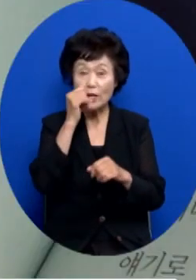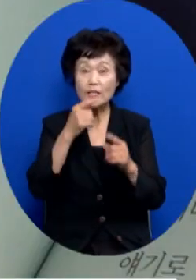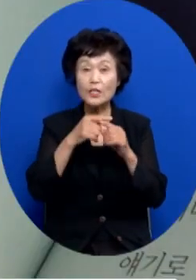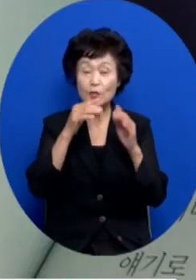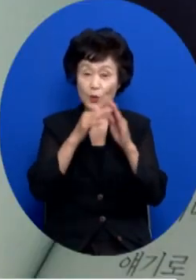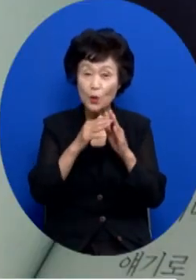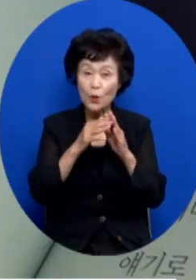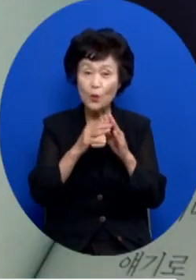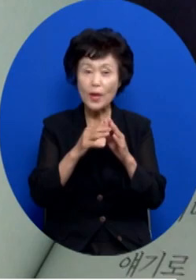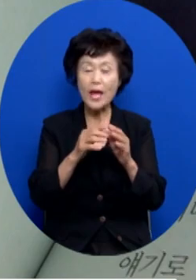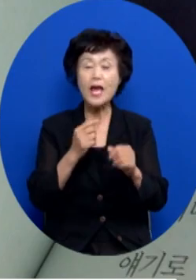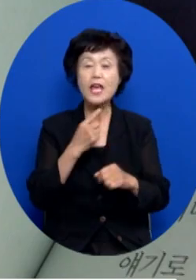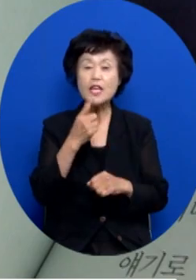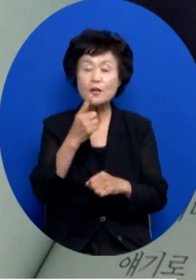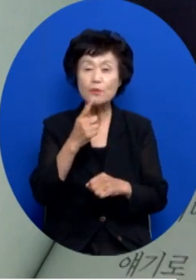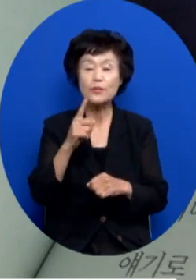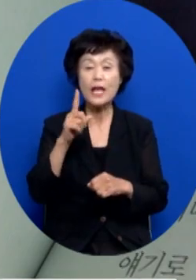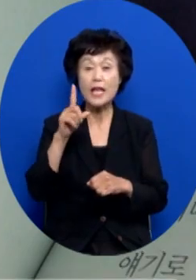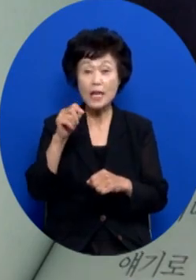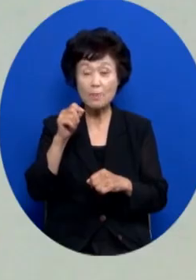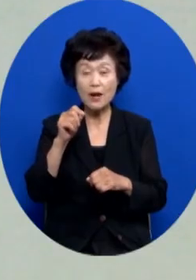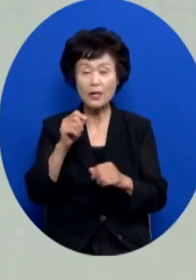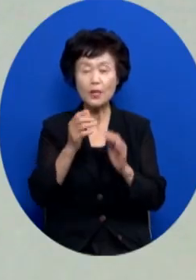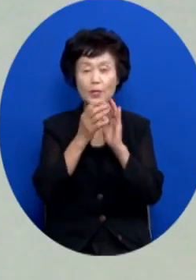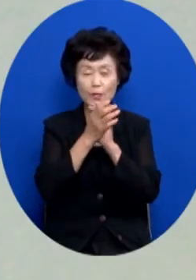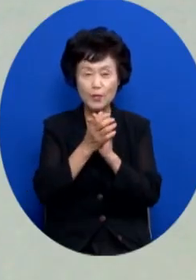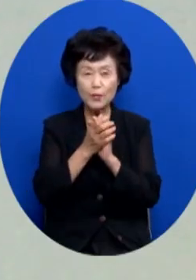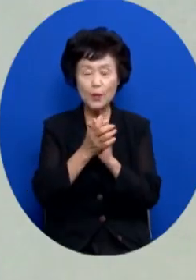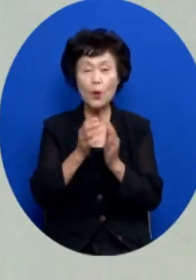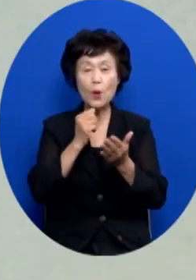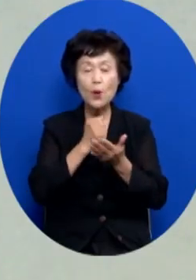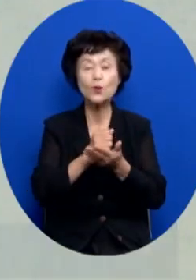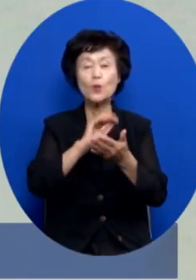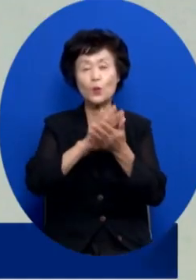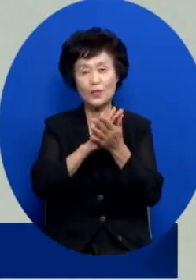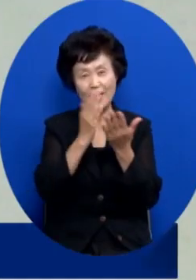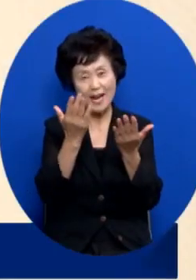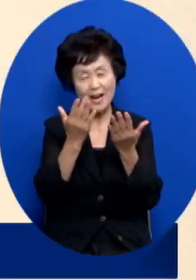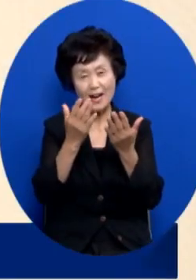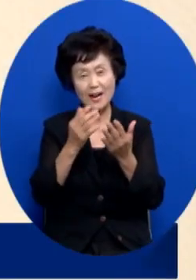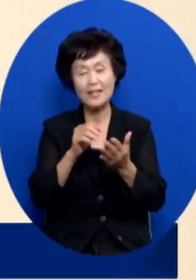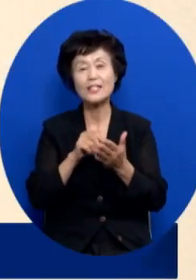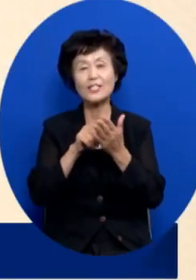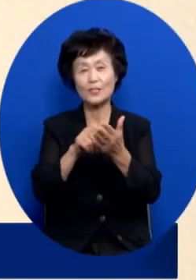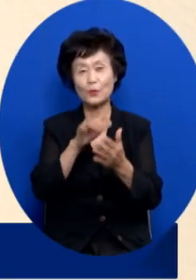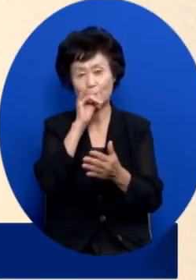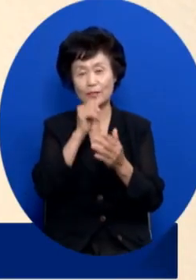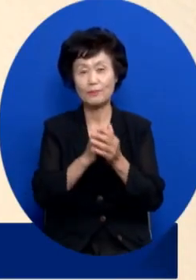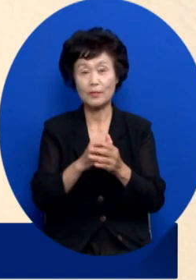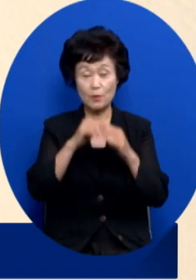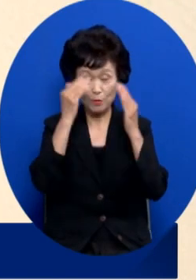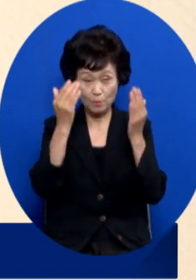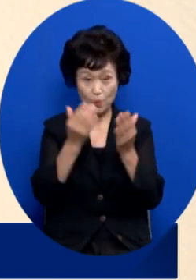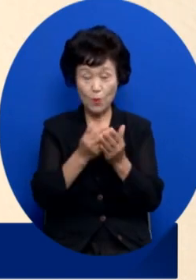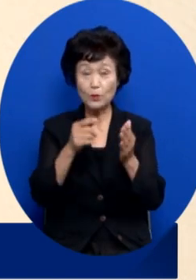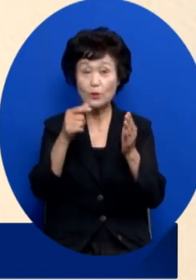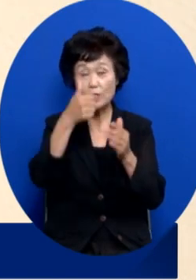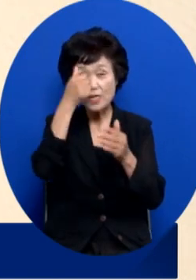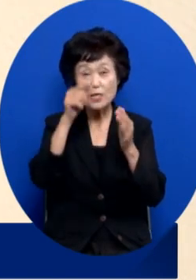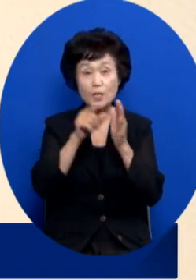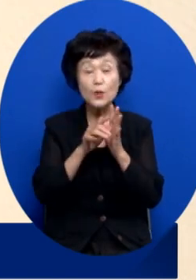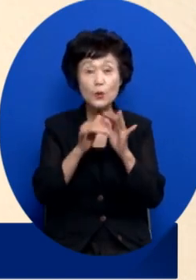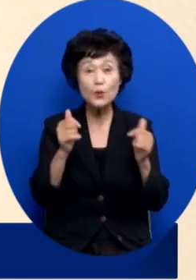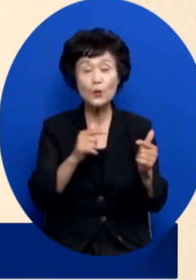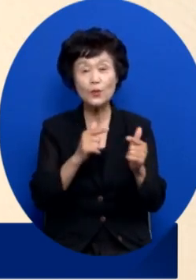1분에 1만 원인 기도통장 운동을 소개합니다. 우리 대한민국에 있는 모든 기독교인들이 기도가 조금이라도